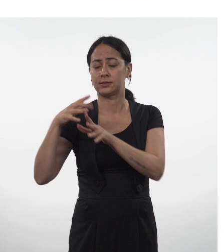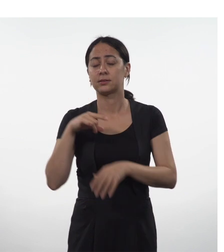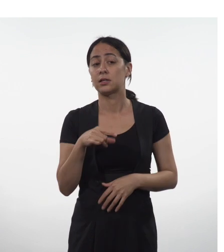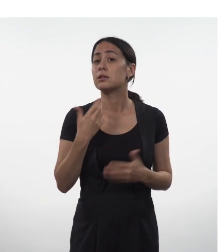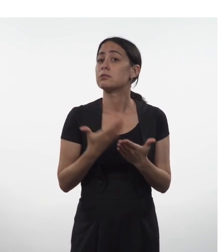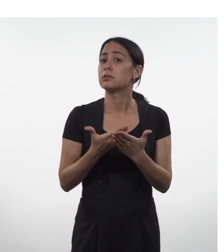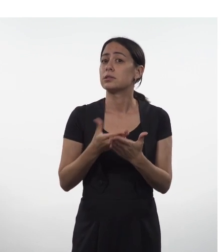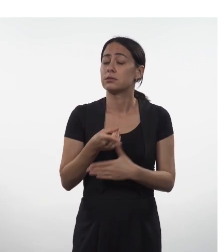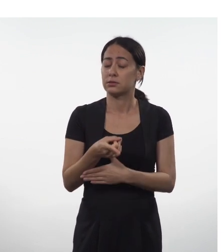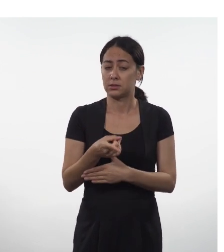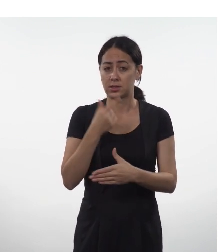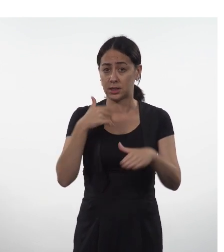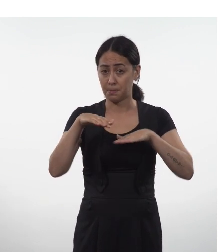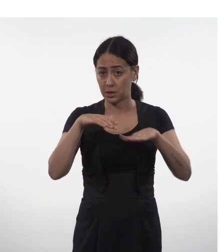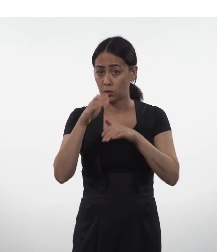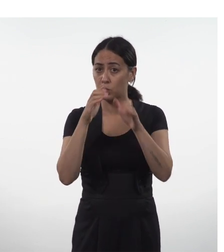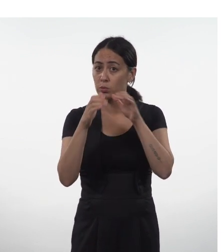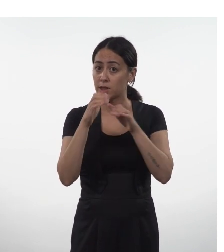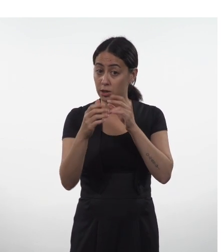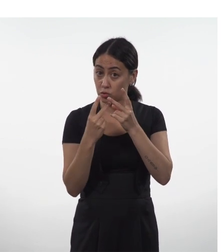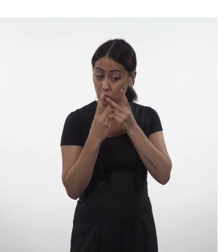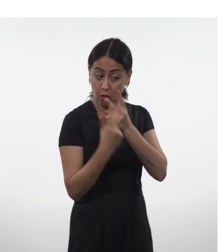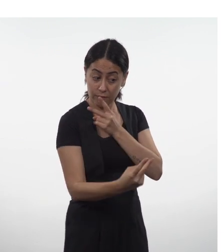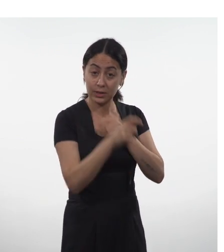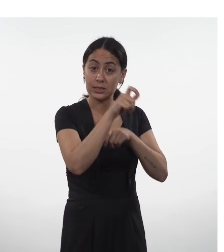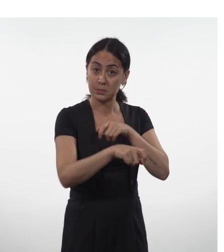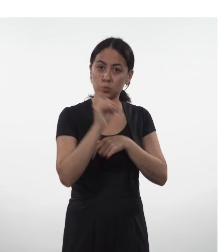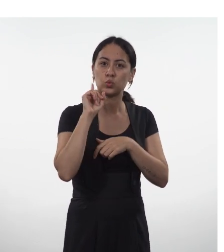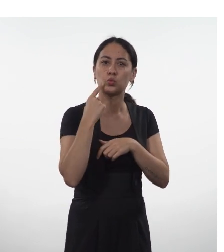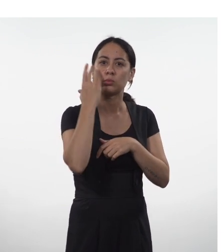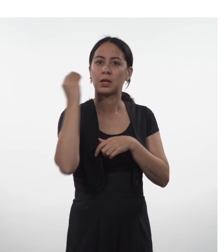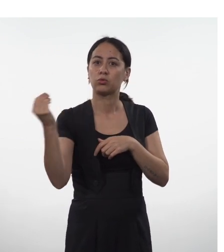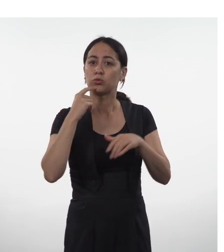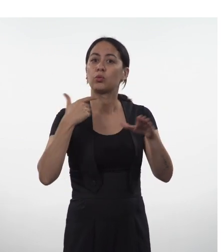de communication quand on est face à une personne sourde ou malentendante.